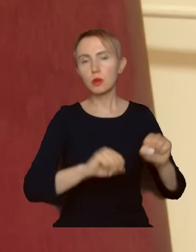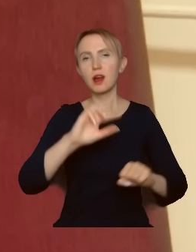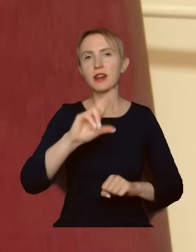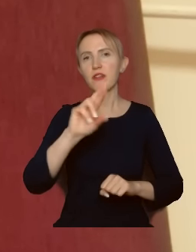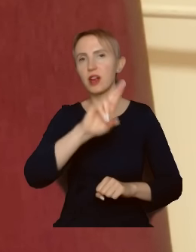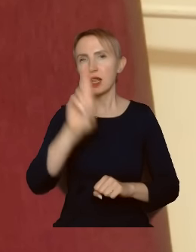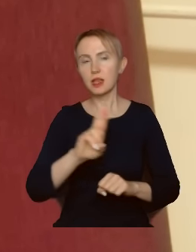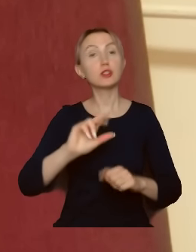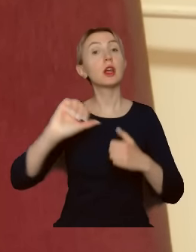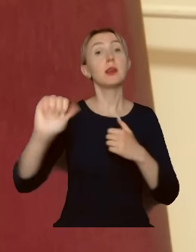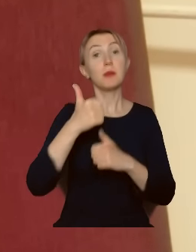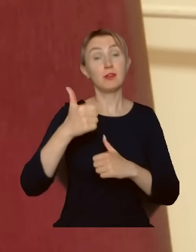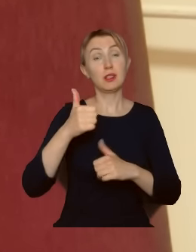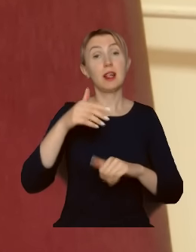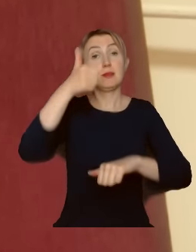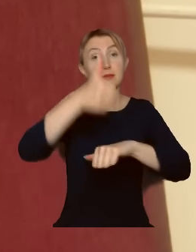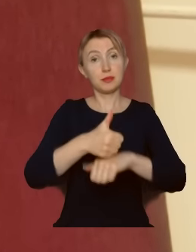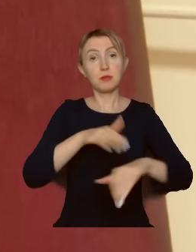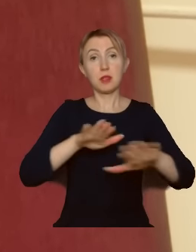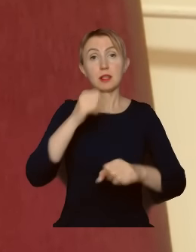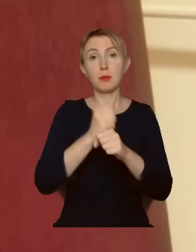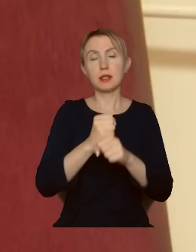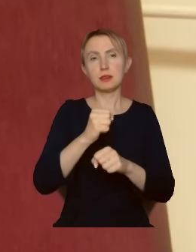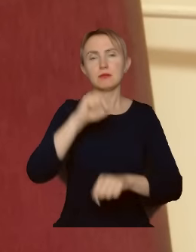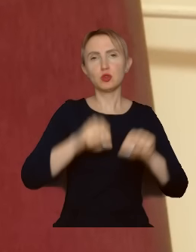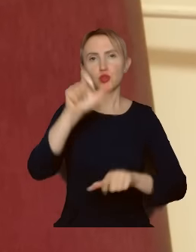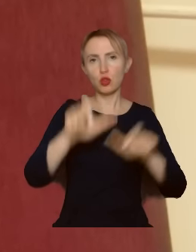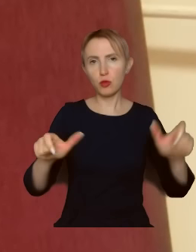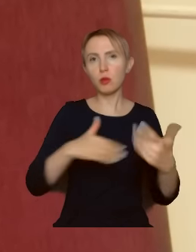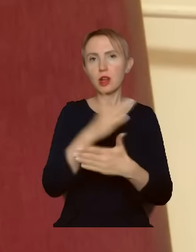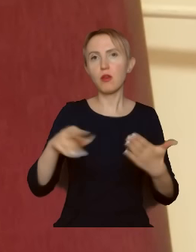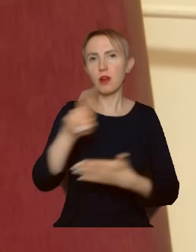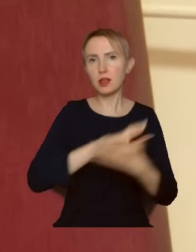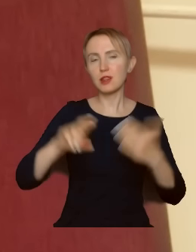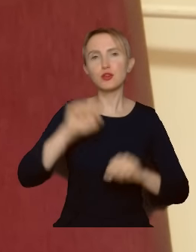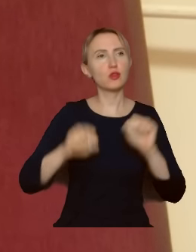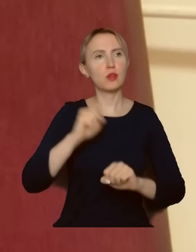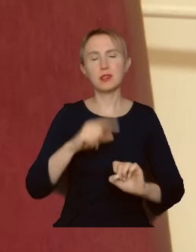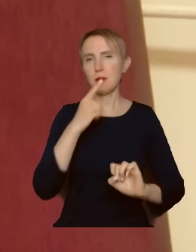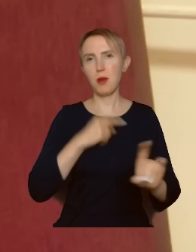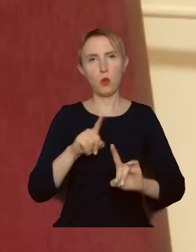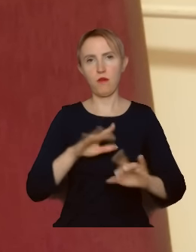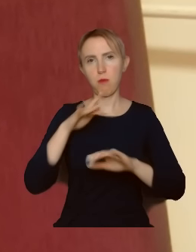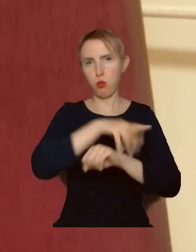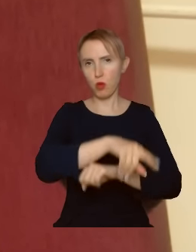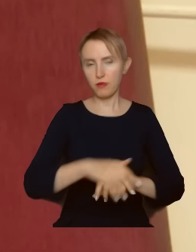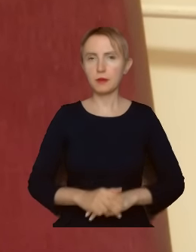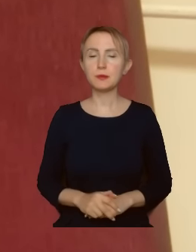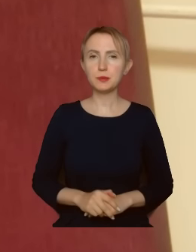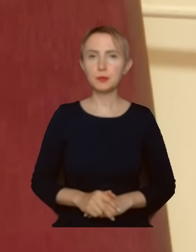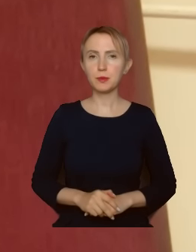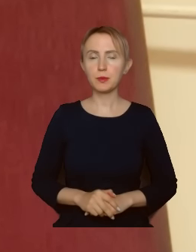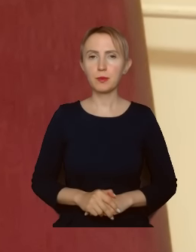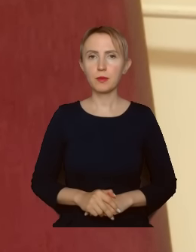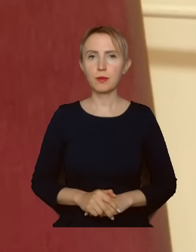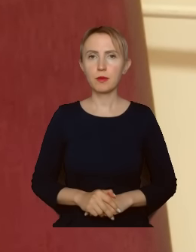sędziowski gdyż w ich przypadku ta rola Krajowej Rady Sądownictwa była marginalna i tutaj jest najmniej